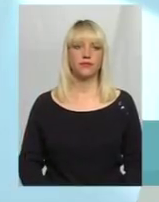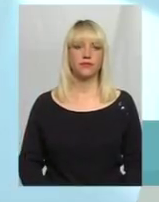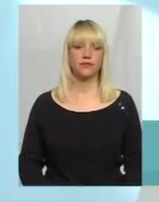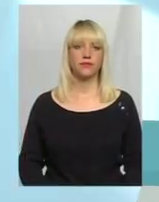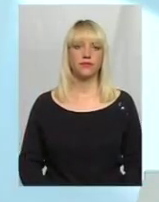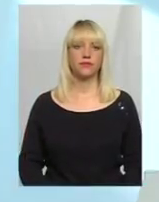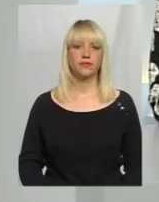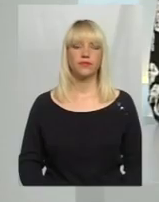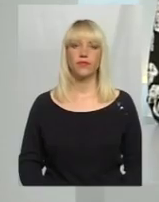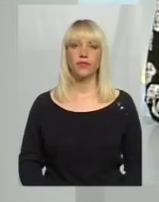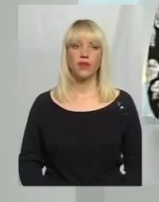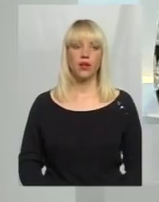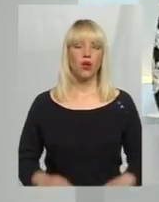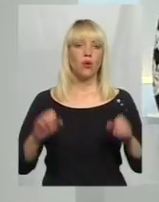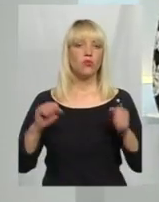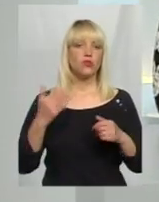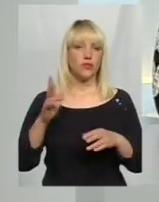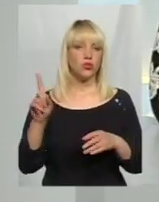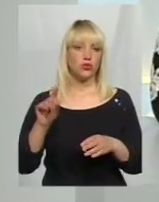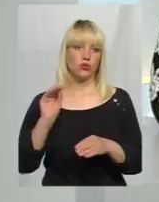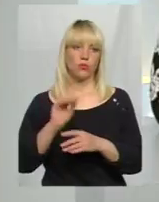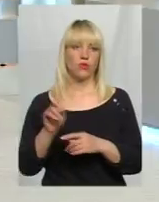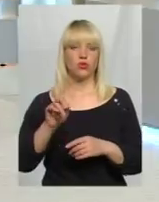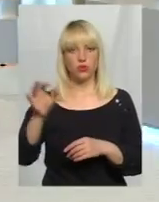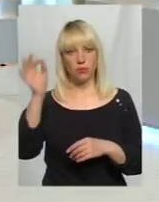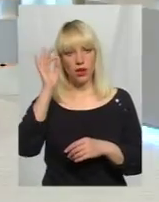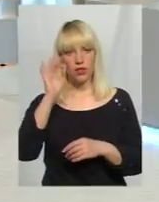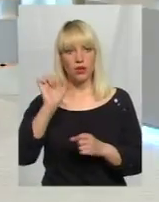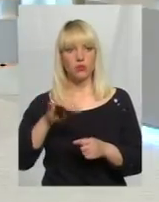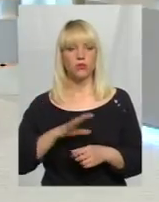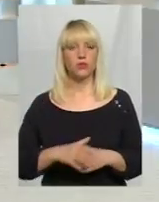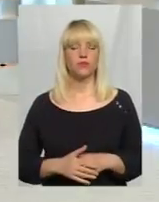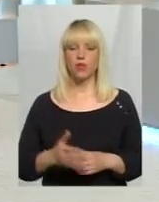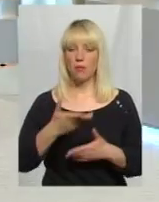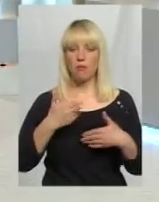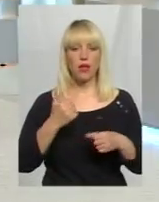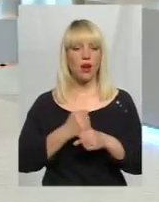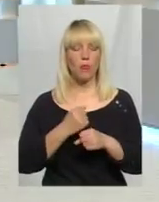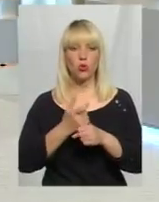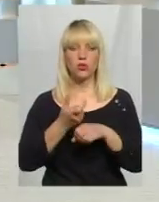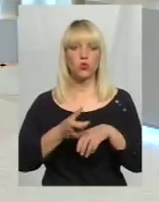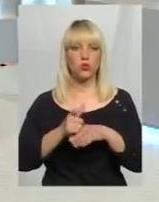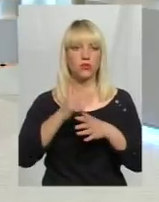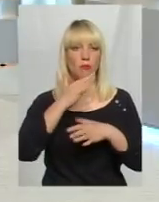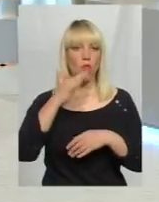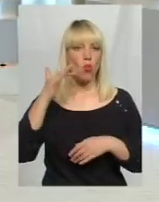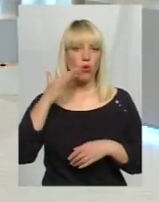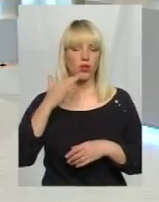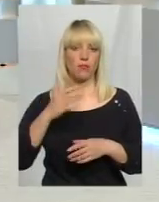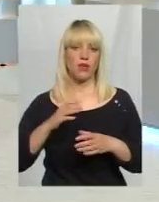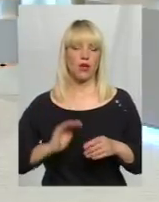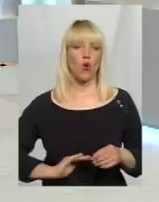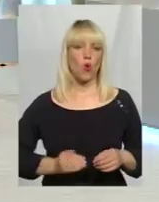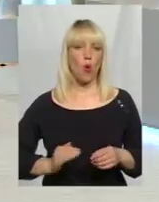якщо по-швидкому. Можливо, ви доповните, когось ще пригадали, пані Світлана? Ну, ми працювали з дуже багатьма